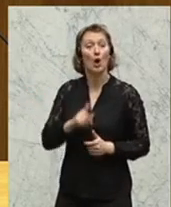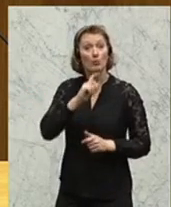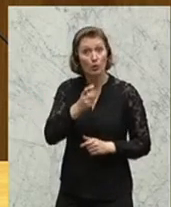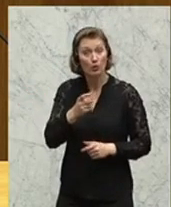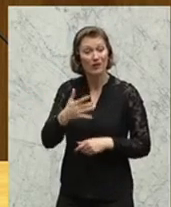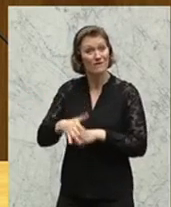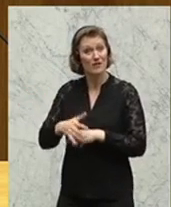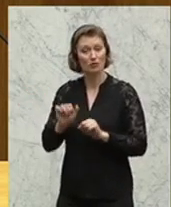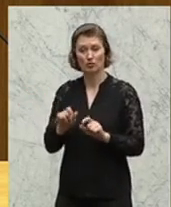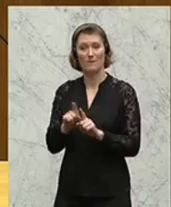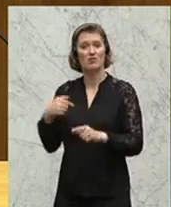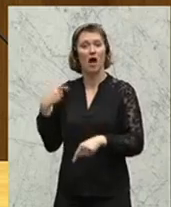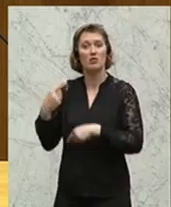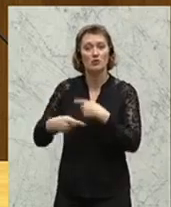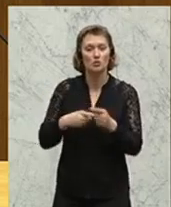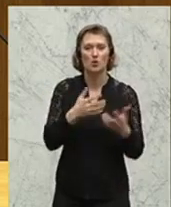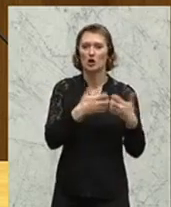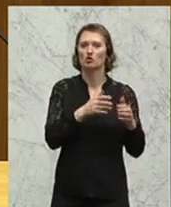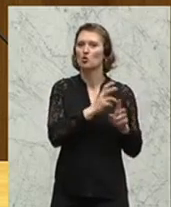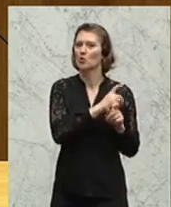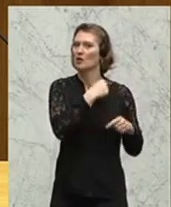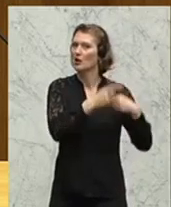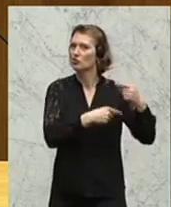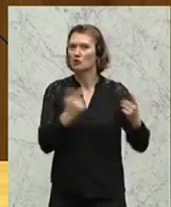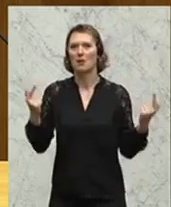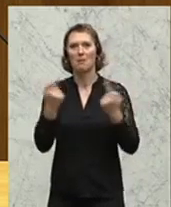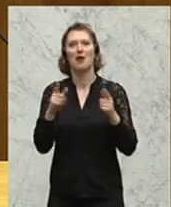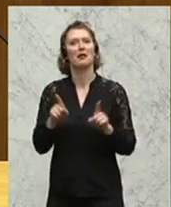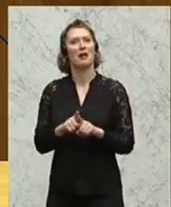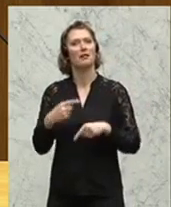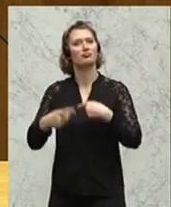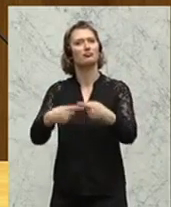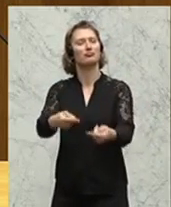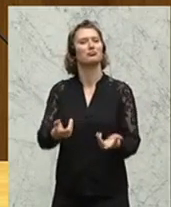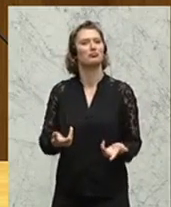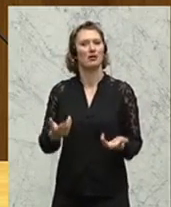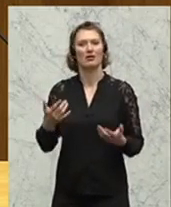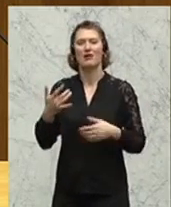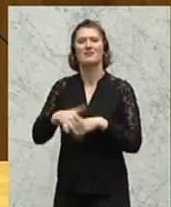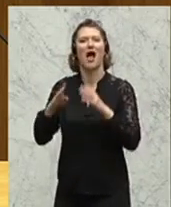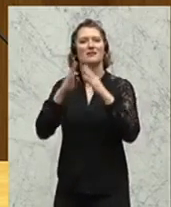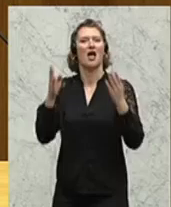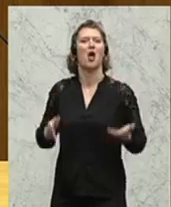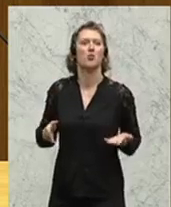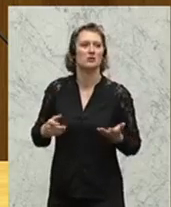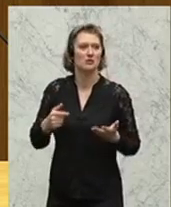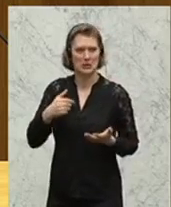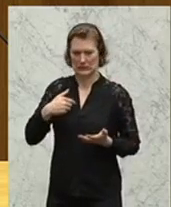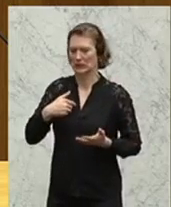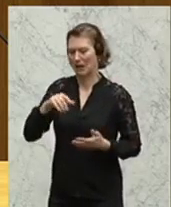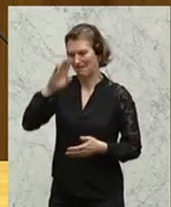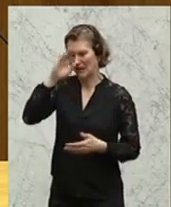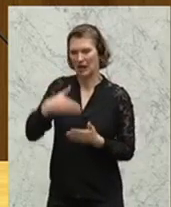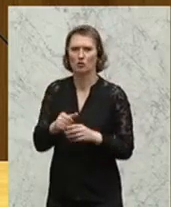des Wirts ist so traditionell wie die österreichische Geschichte. Und das Wirtshaus ist doch, wenn man schaut, und ich